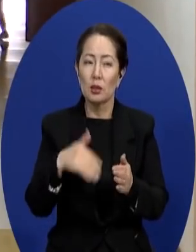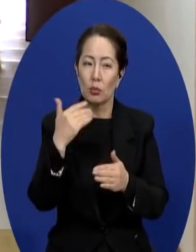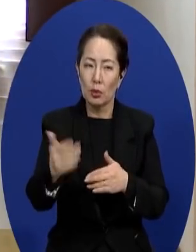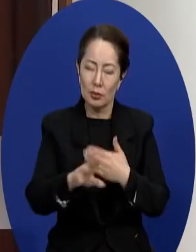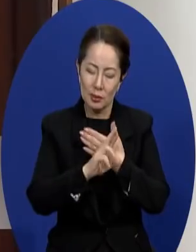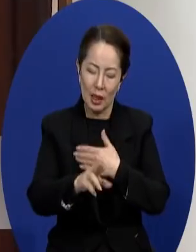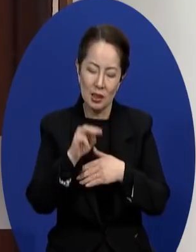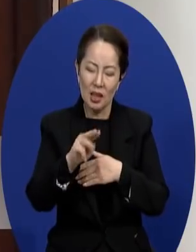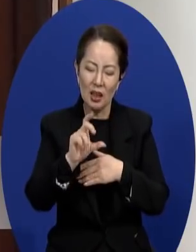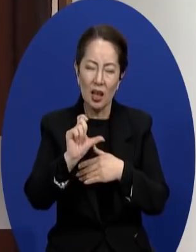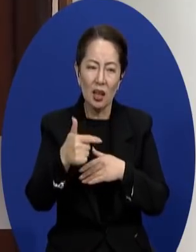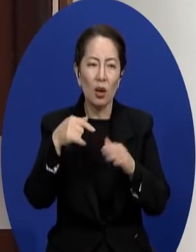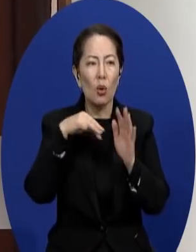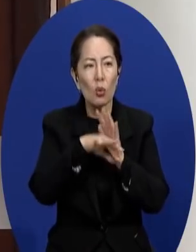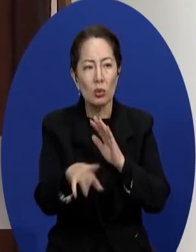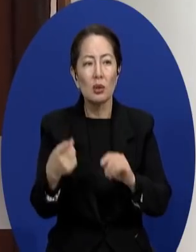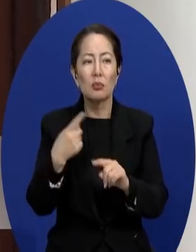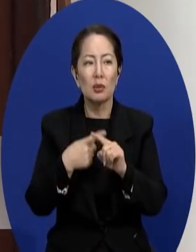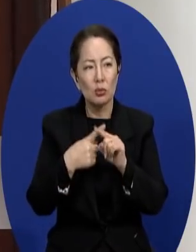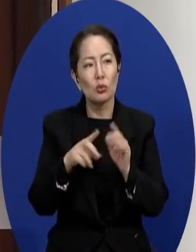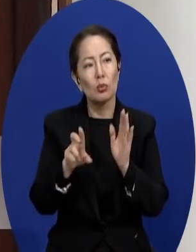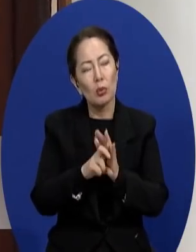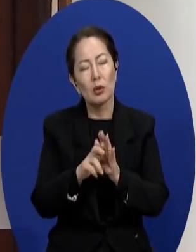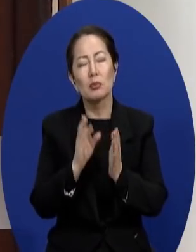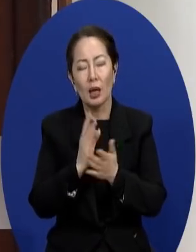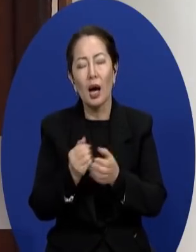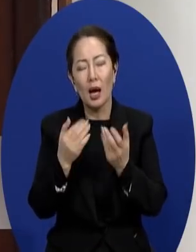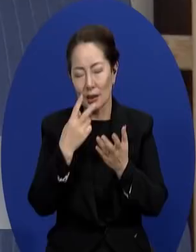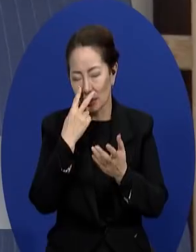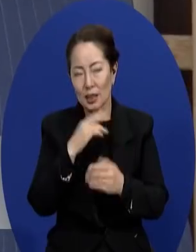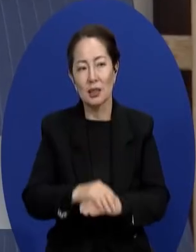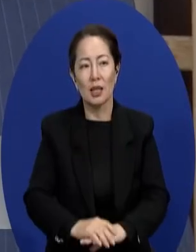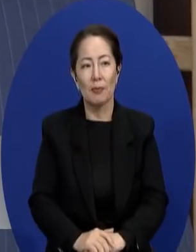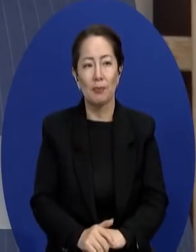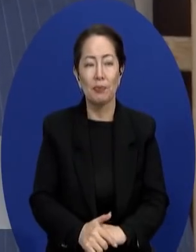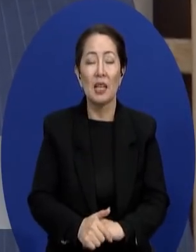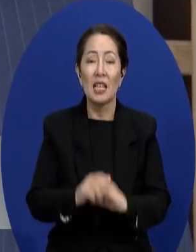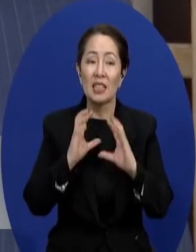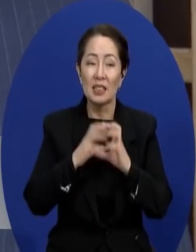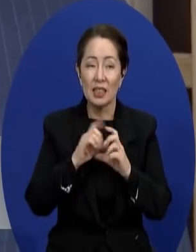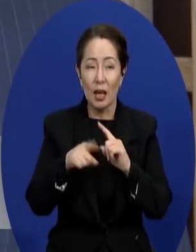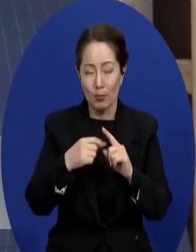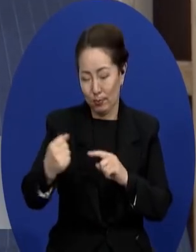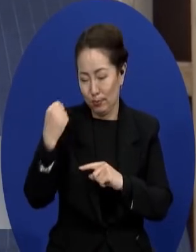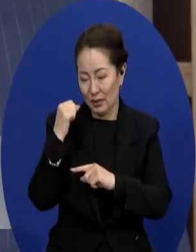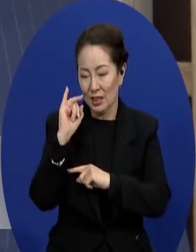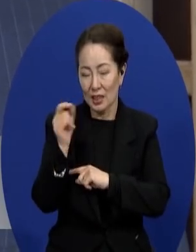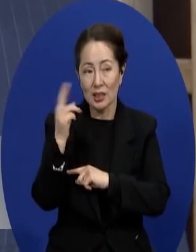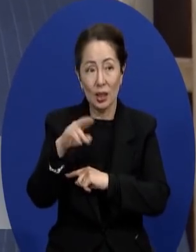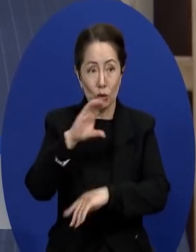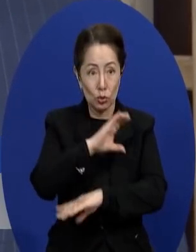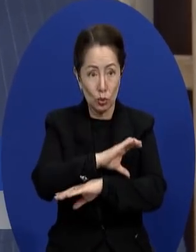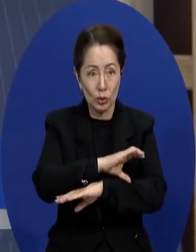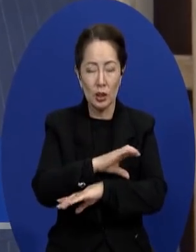цаашид тэтгэлгийн хүрт хэмжээг нэмэгдүүлэх боломж бий болно гэж харж байна. Дэлхийн одоо тэргүүлэгчтэй сургуулиудад Монгол улсын